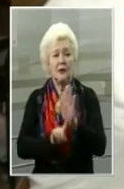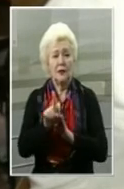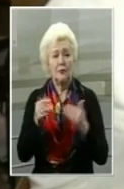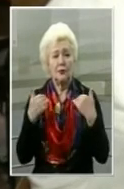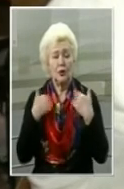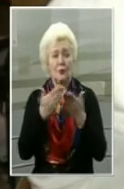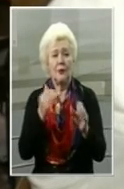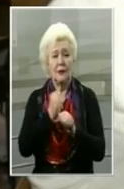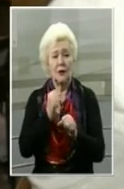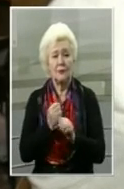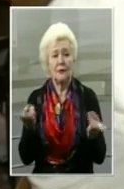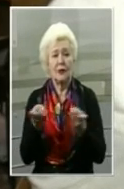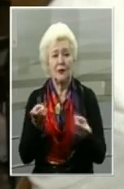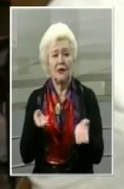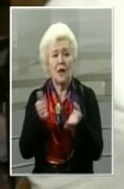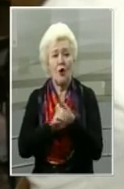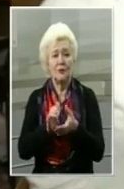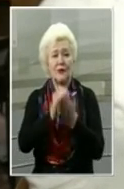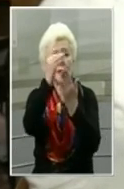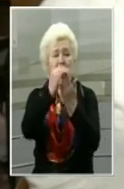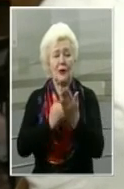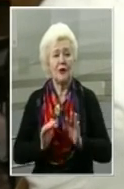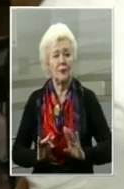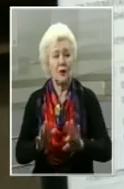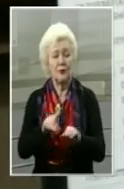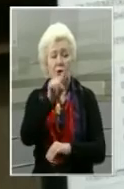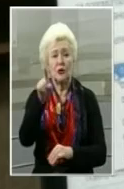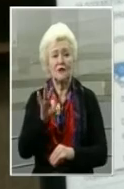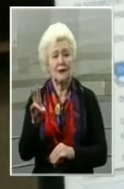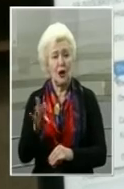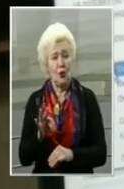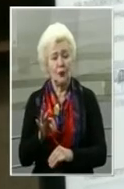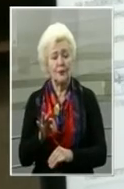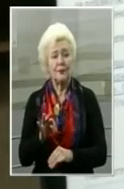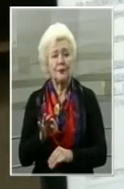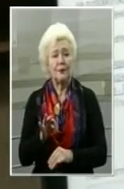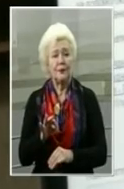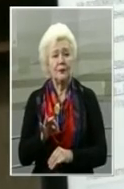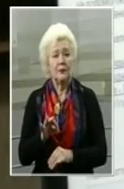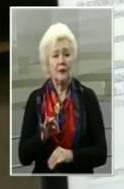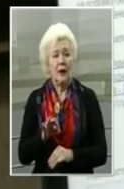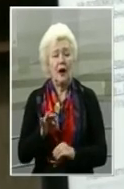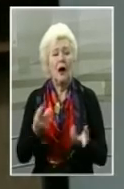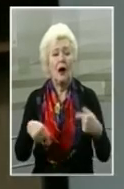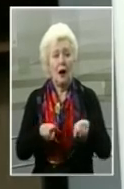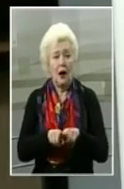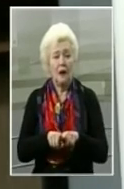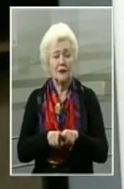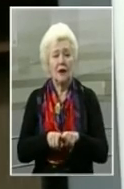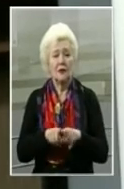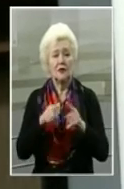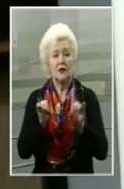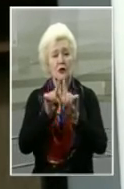роботи необхідно ознайомитися з порядком проведення зовнішнього незалежного оцінювання, а також з